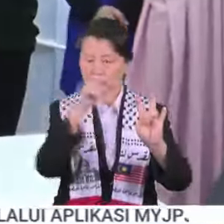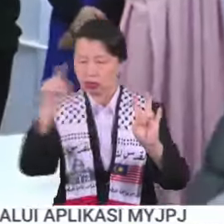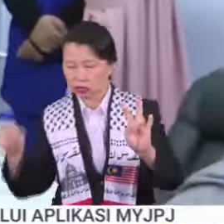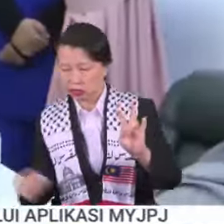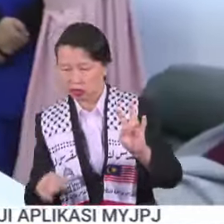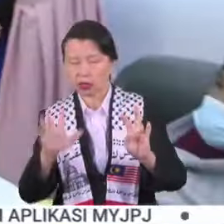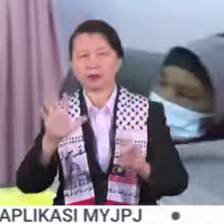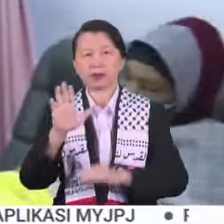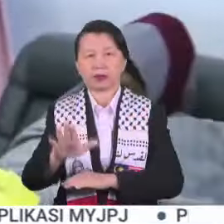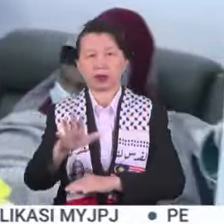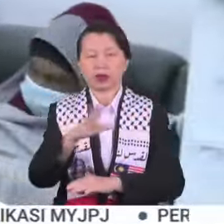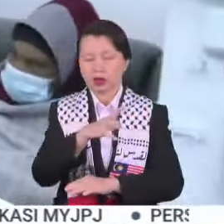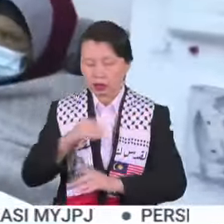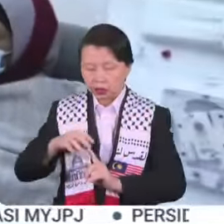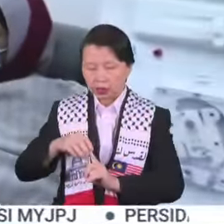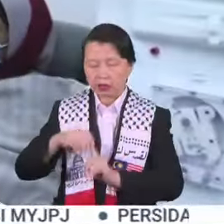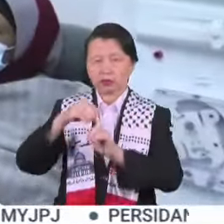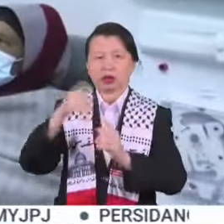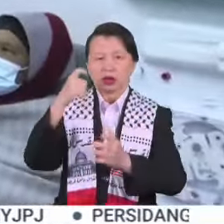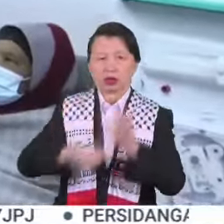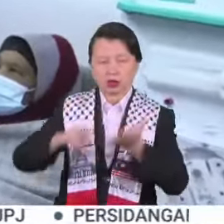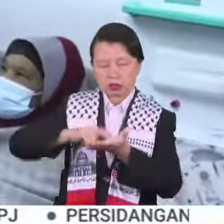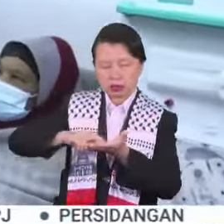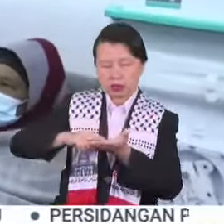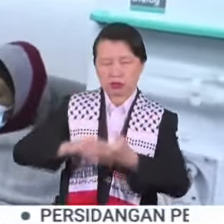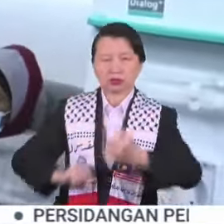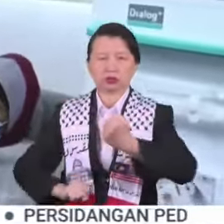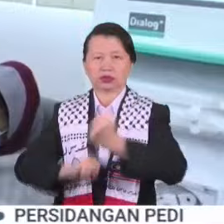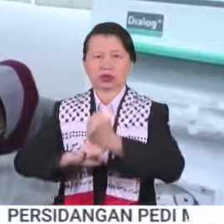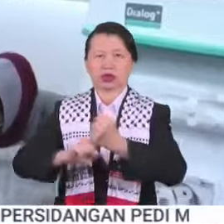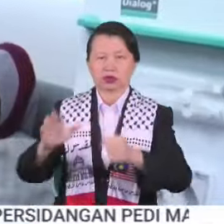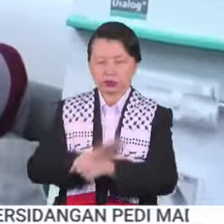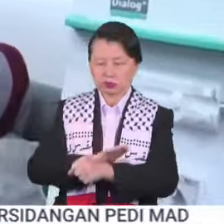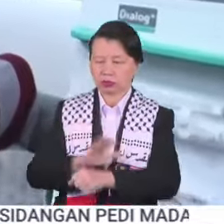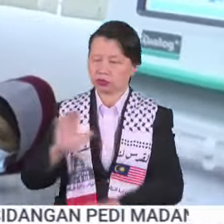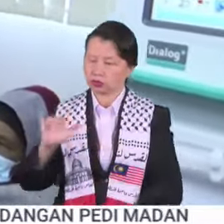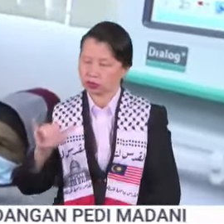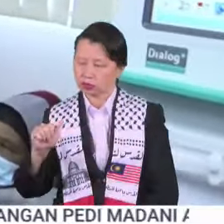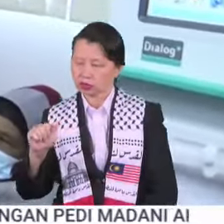petang dan istimewanya kos rawatan pesakit ditaja sepenuhnya